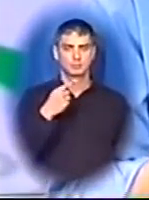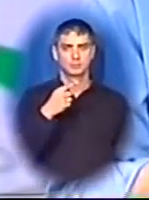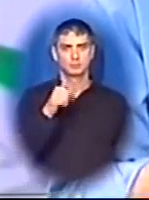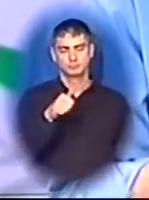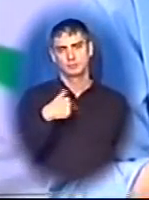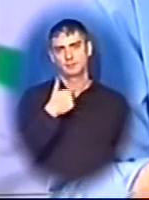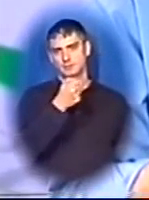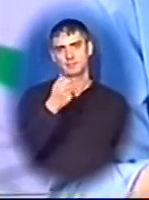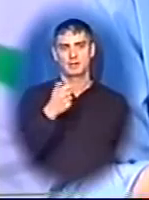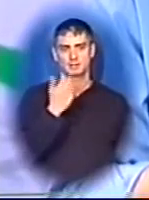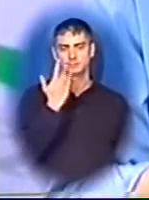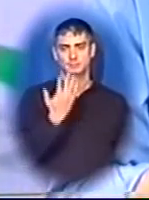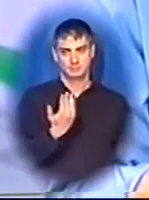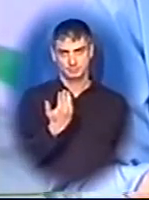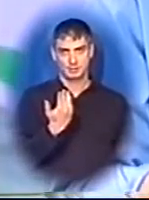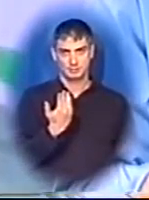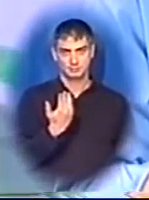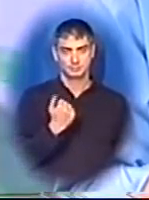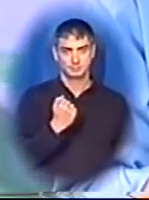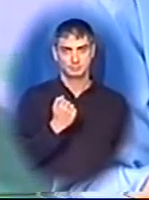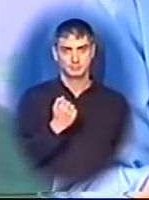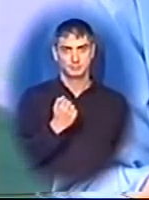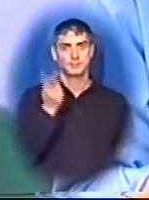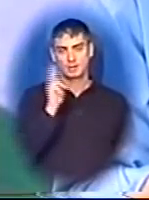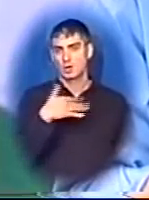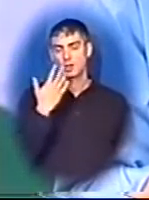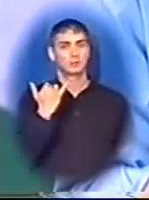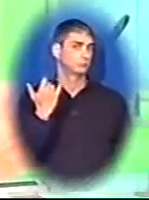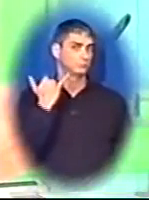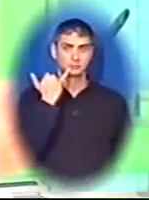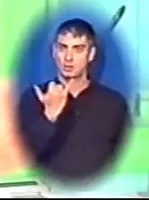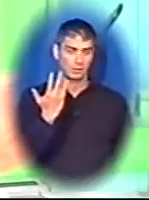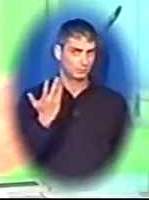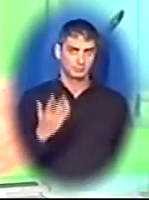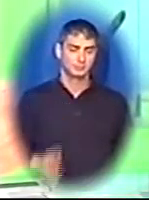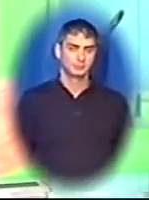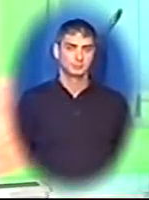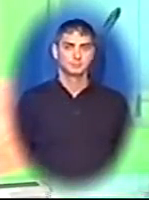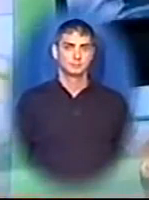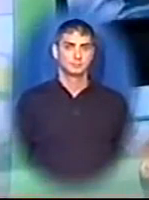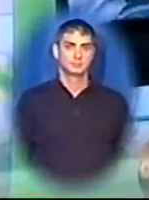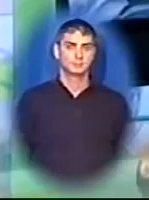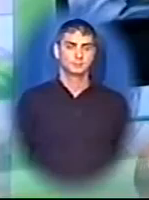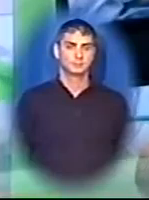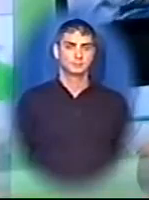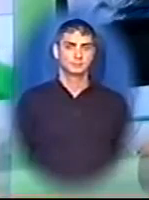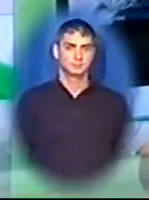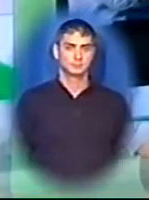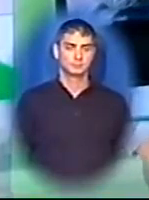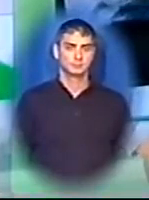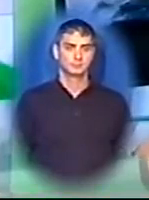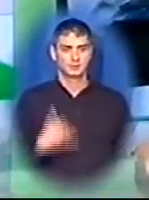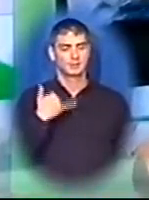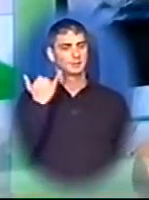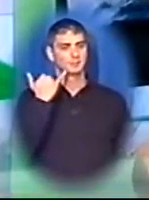אני מחייג עכשיו מספר. אתה מחייג מספר, יכול להיות סלולרי או אחר. מחייג סלולרי במקרה הזה. אני מחייג למאיה,